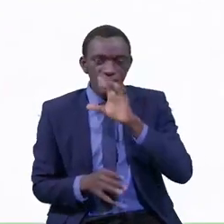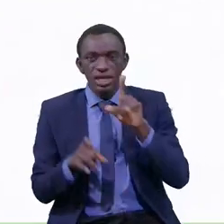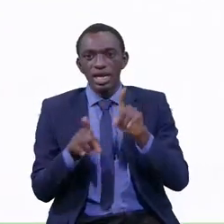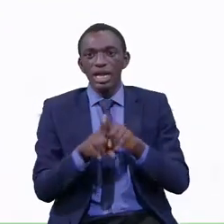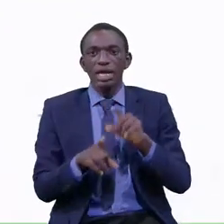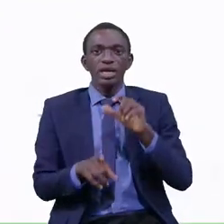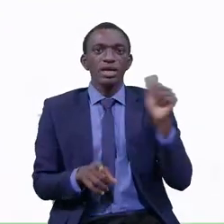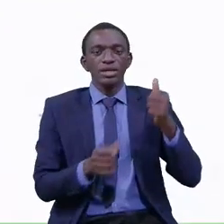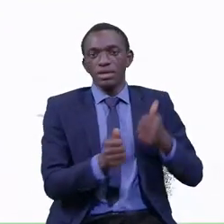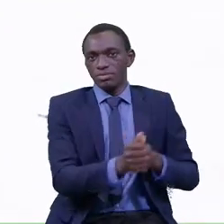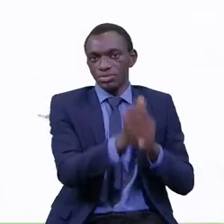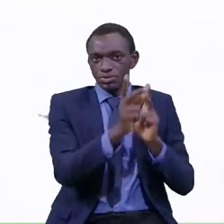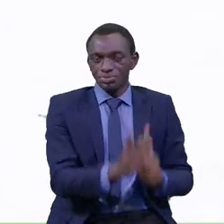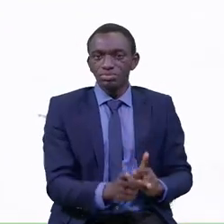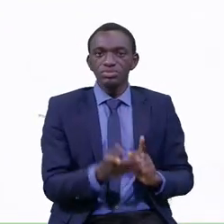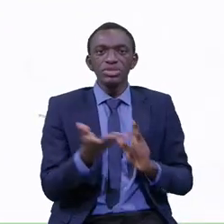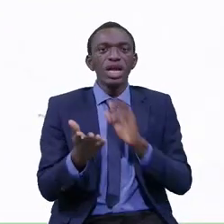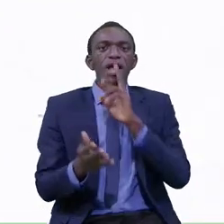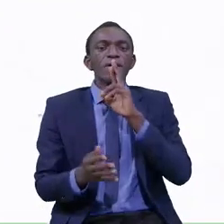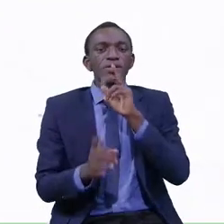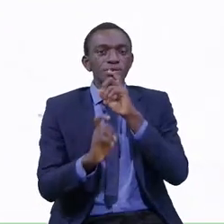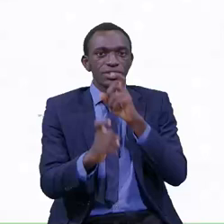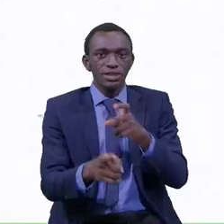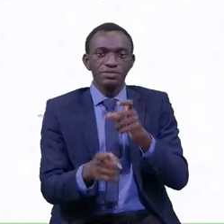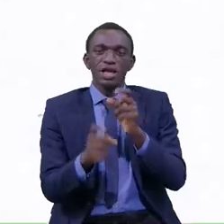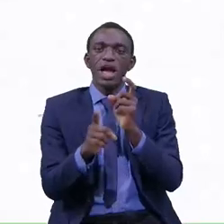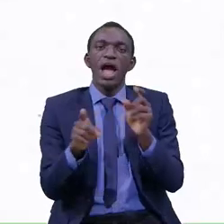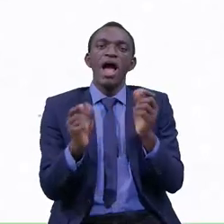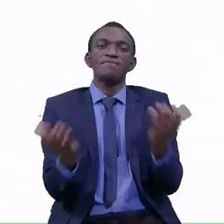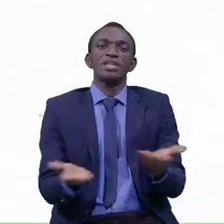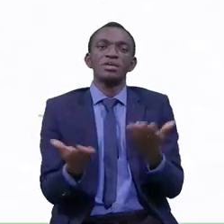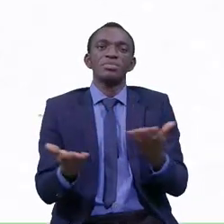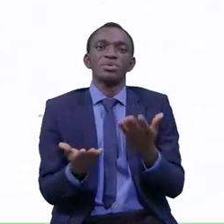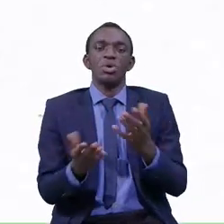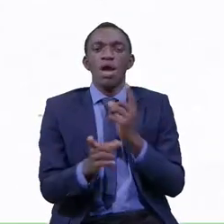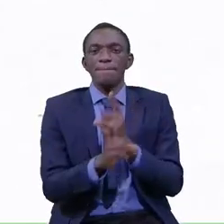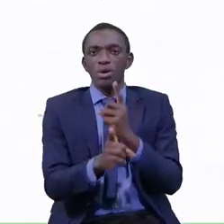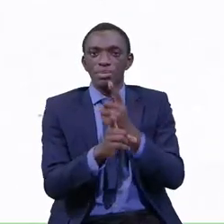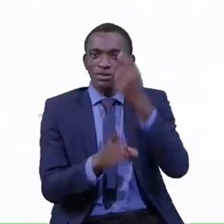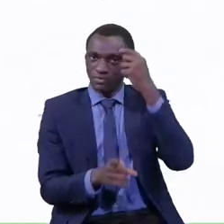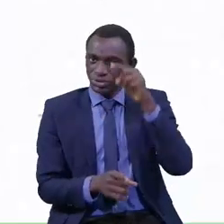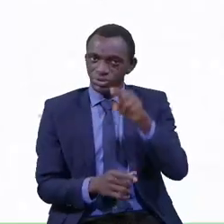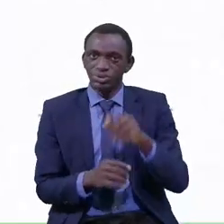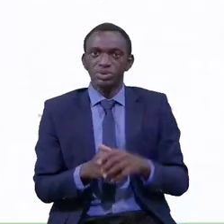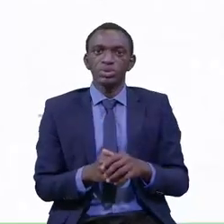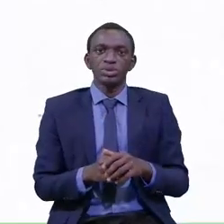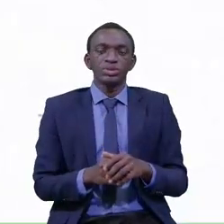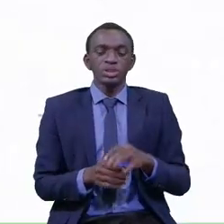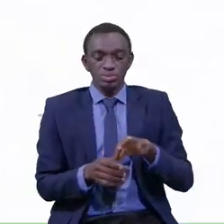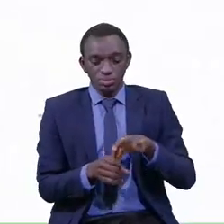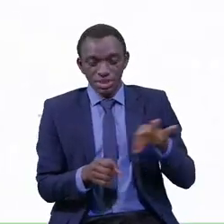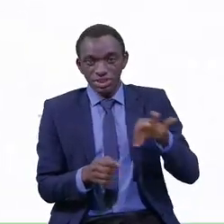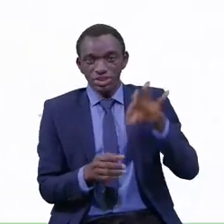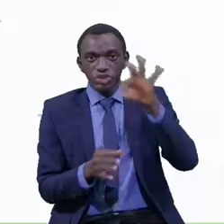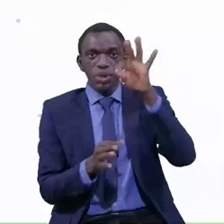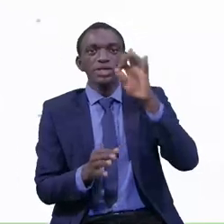comme un apôtre, il y a des dons qui sont disponibles, appropriés pour toi. Les dons